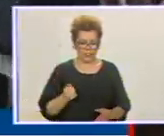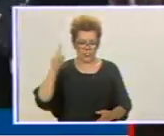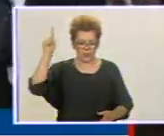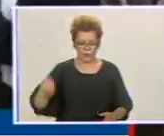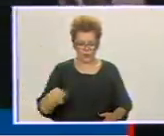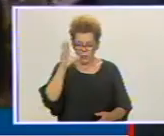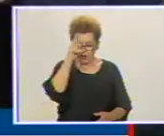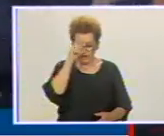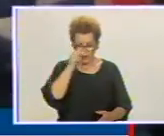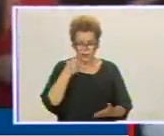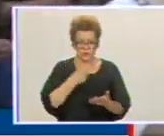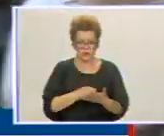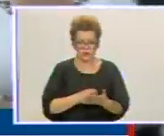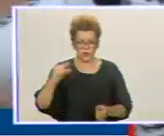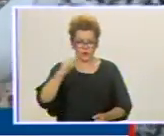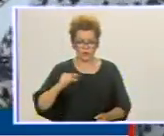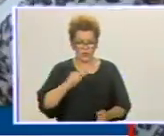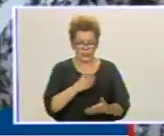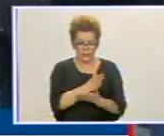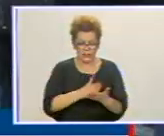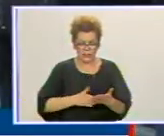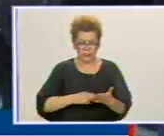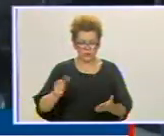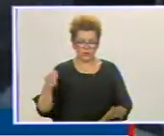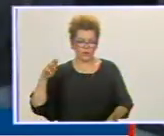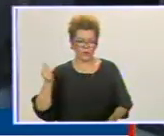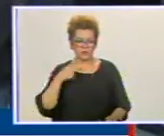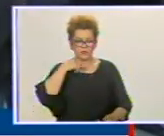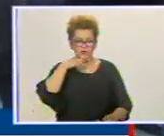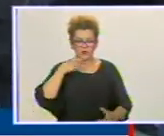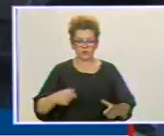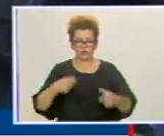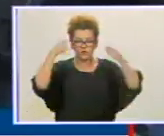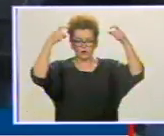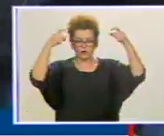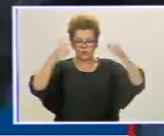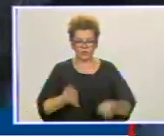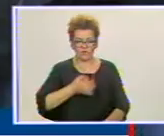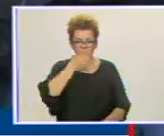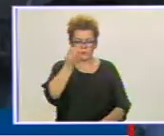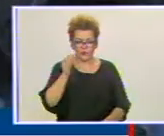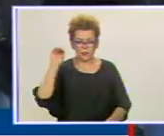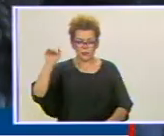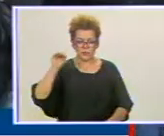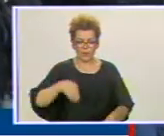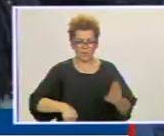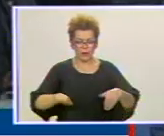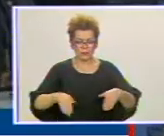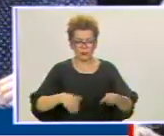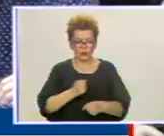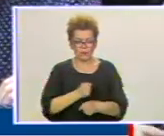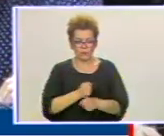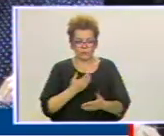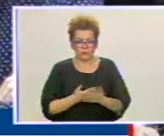iar motivul diminuării îl reprezintă tăierea sporurilor. Conducerea instituției susține că va cere sfatul reprezentanților Ministerului Muncii pentru